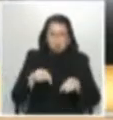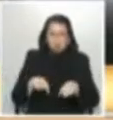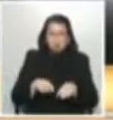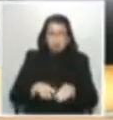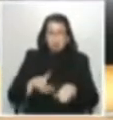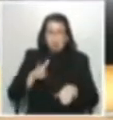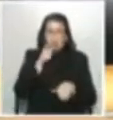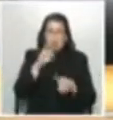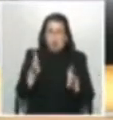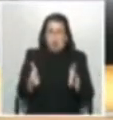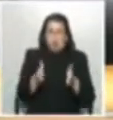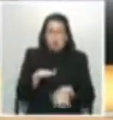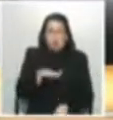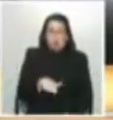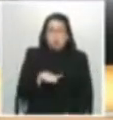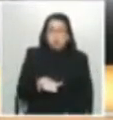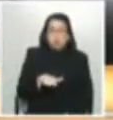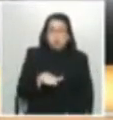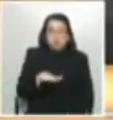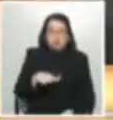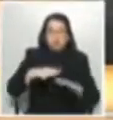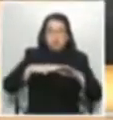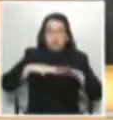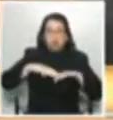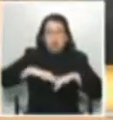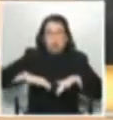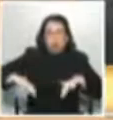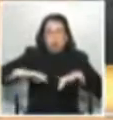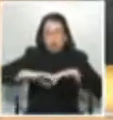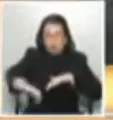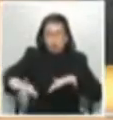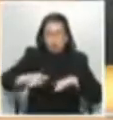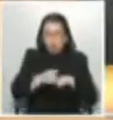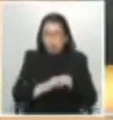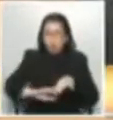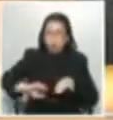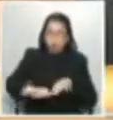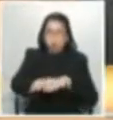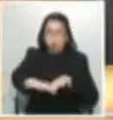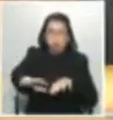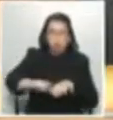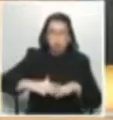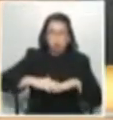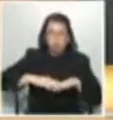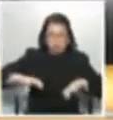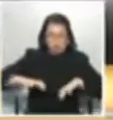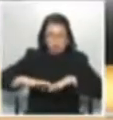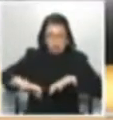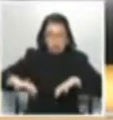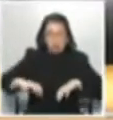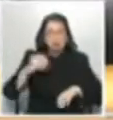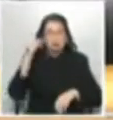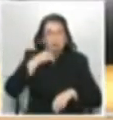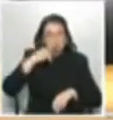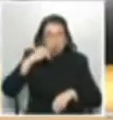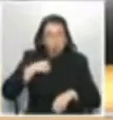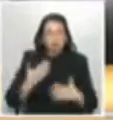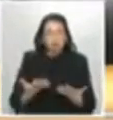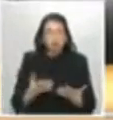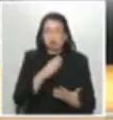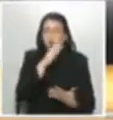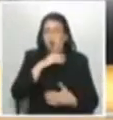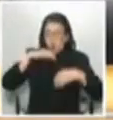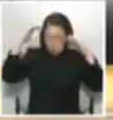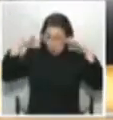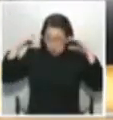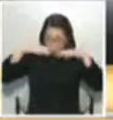มันเขาพูดทำนองนั้นน่ะไม่อยากให้เกิดกรณีอย่างนี้เข้าใจว่า1ตอนหลังจากฝนตกเนี่ย